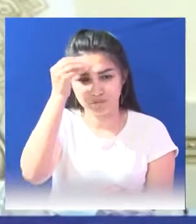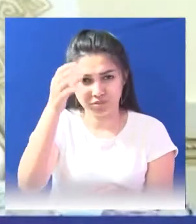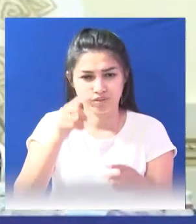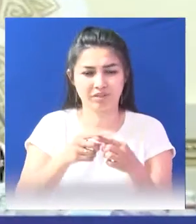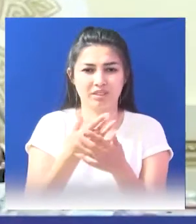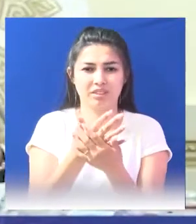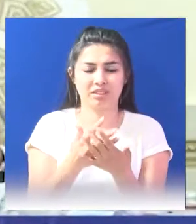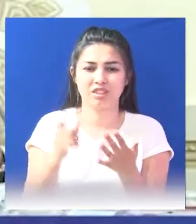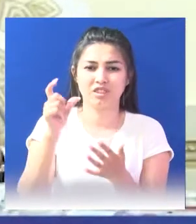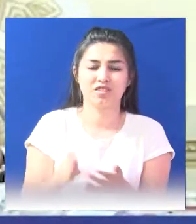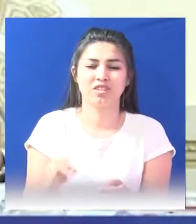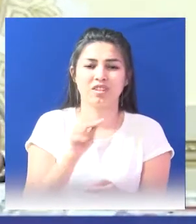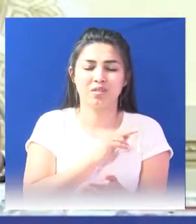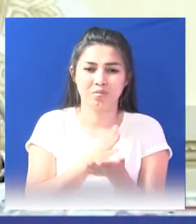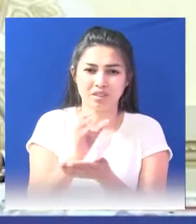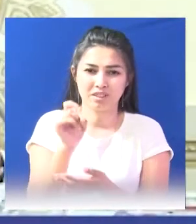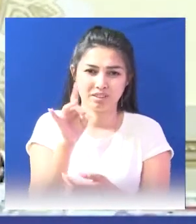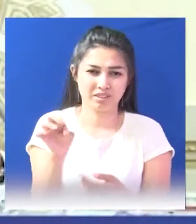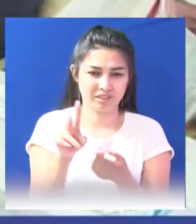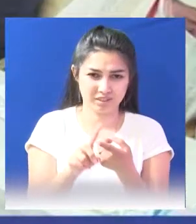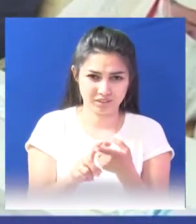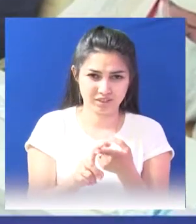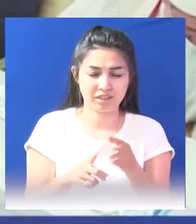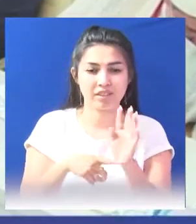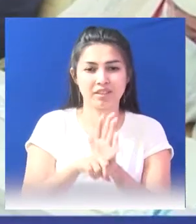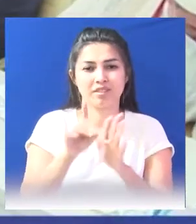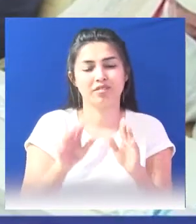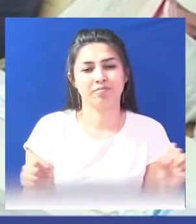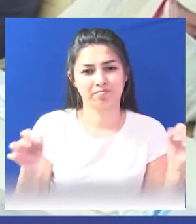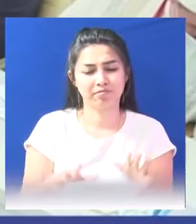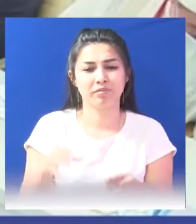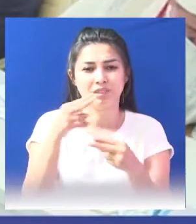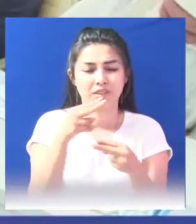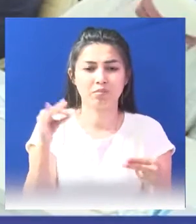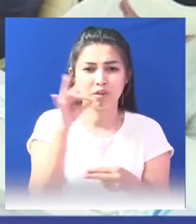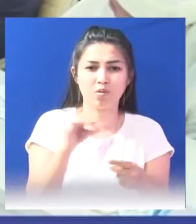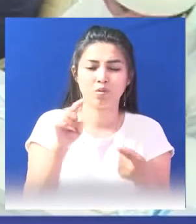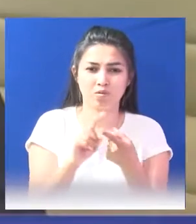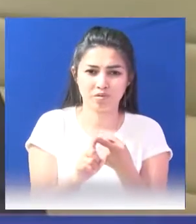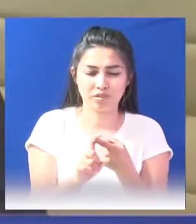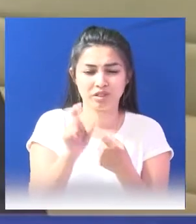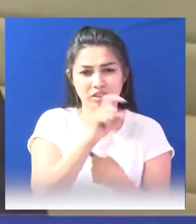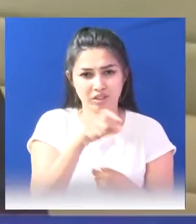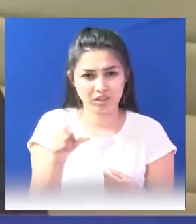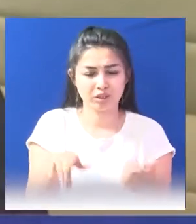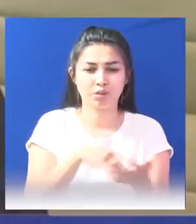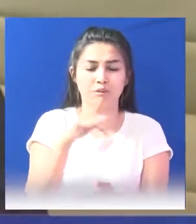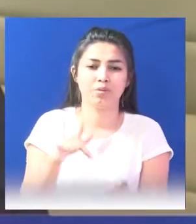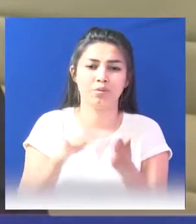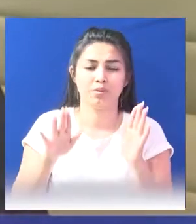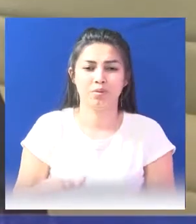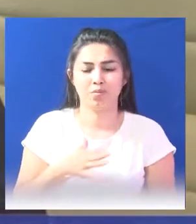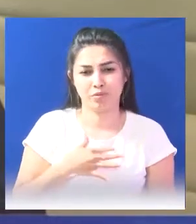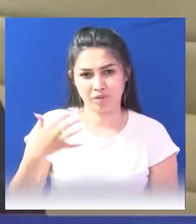ученые-академики, священнослужители стран Центральной Азии. В начале встречи глава региона остановился на ученых и просветителях Жамбылского